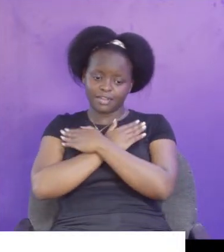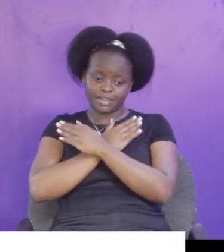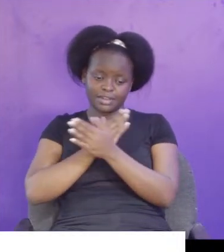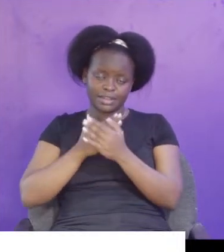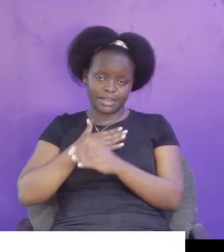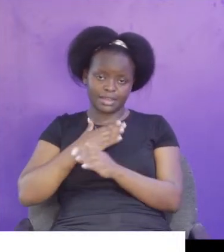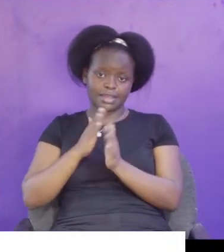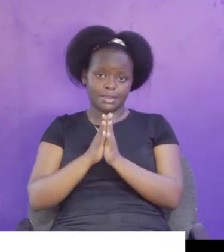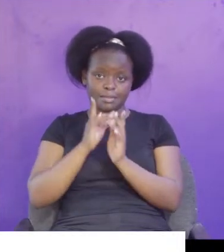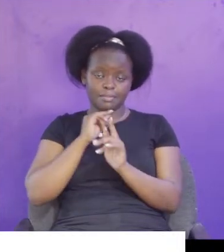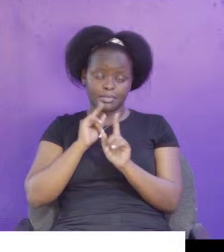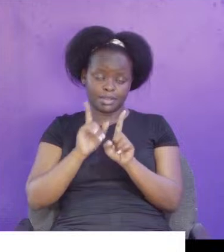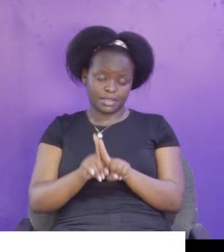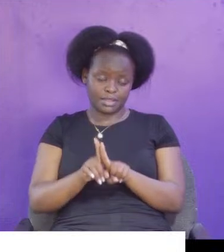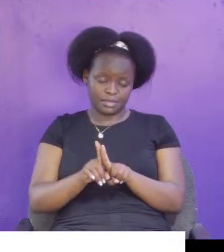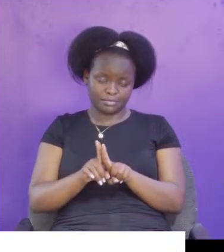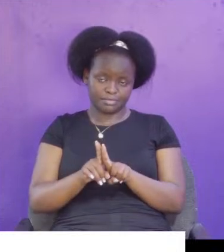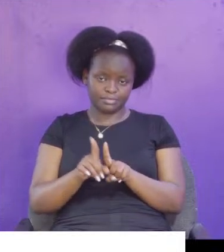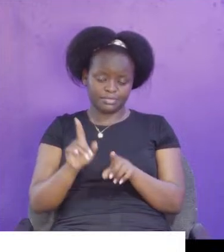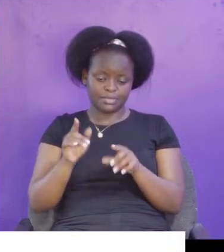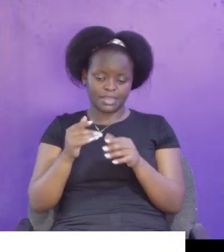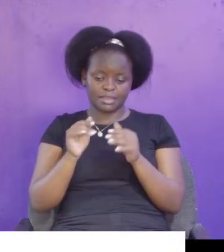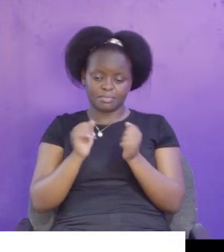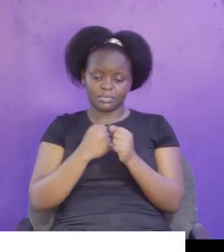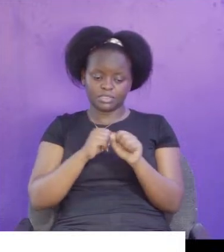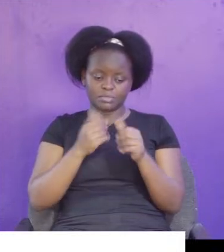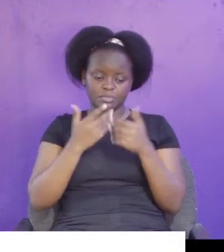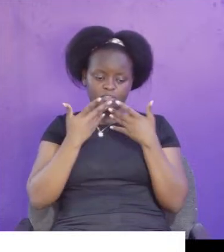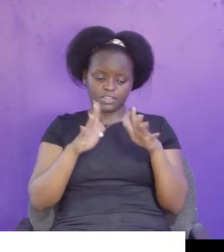lakini siwezi nimalizie